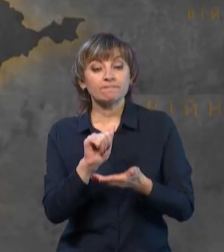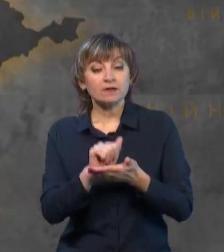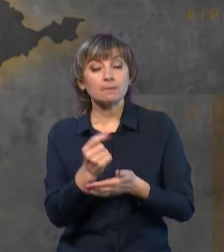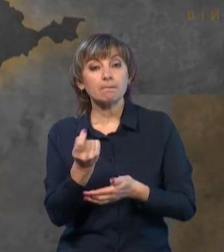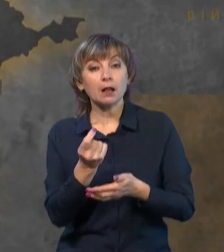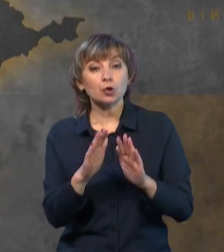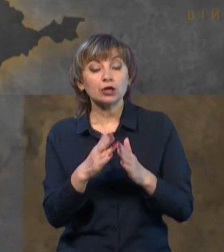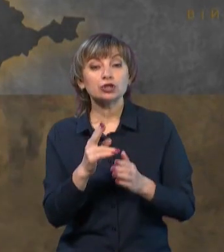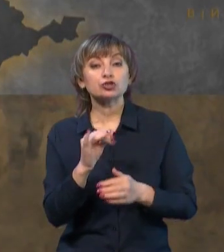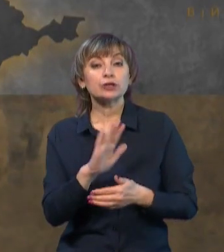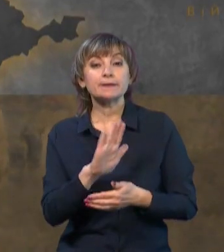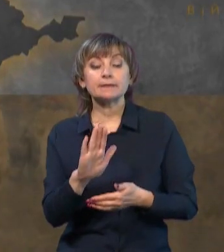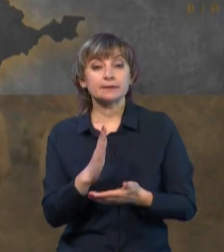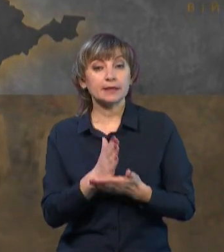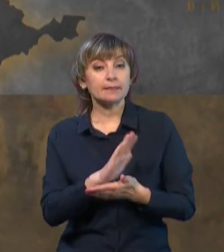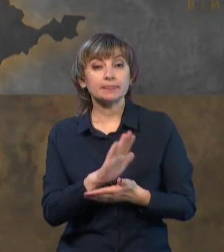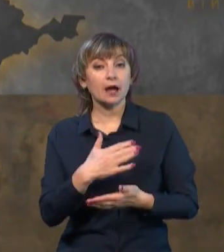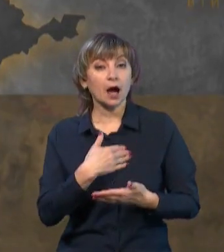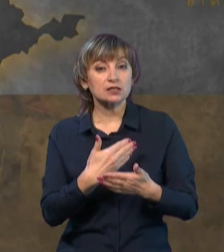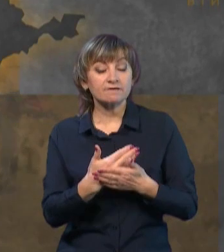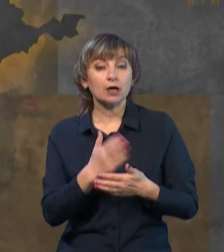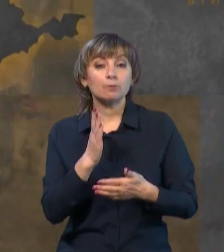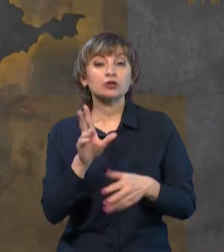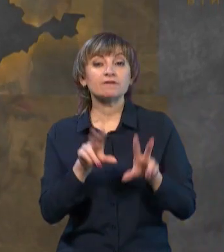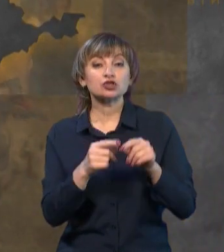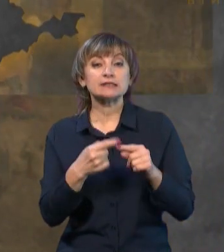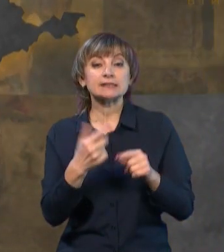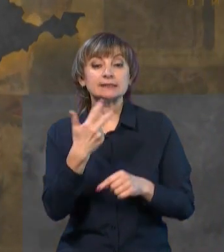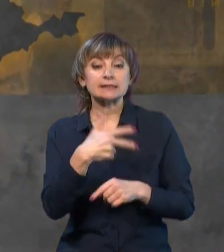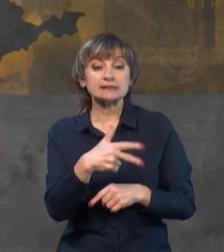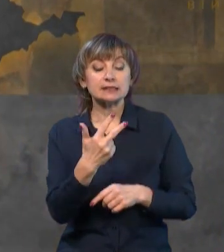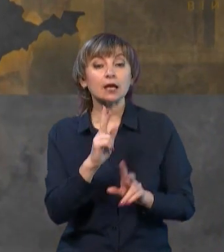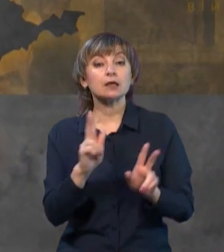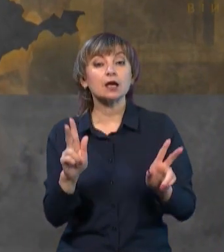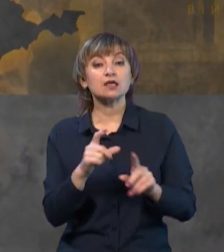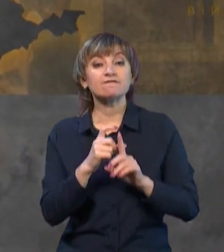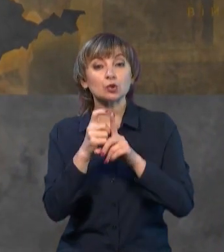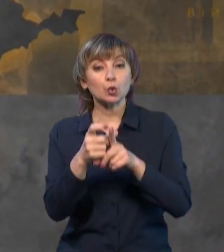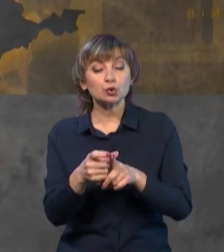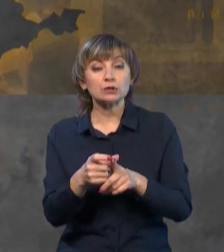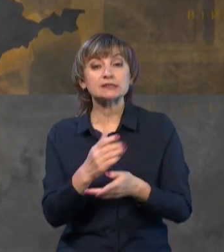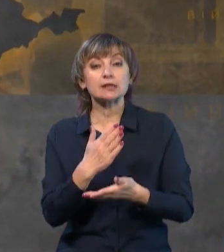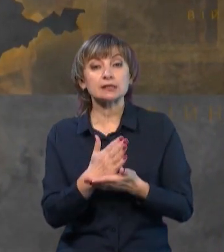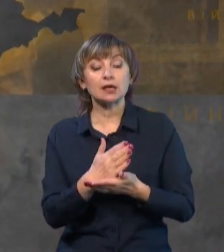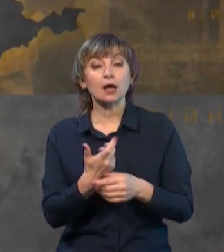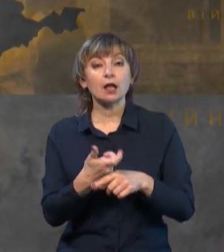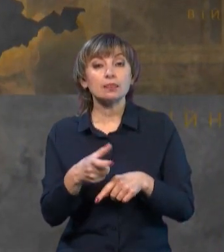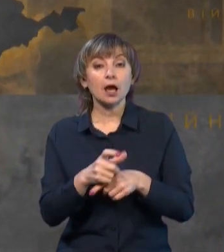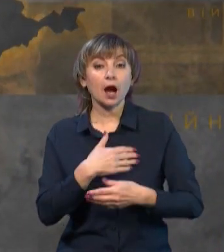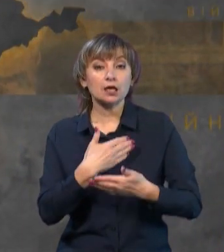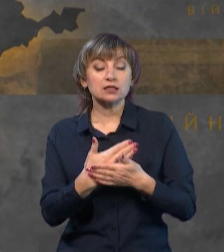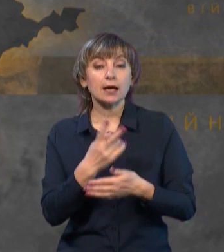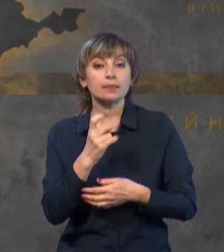є неактивними. Будемо вважати, що ті 33, які відгукнулися, є найактивнішими